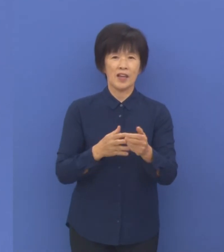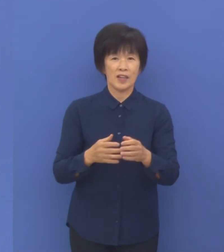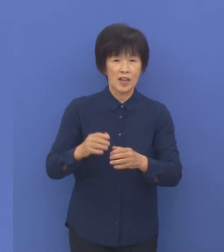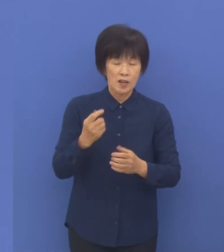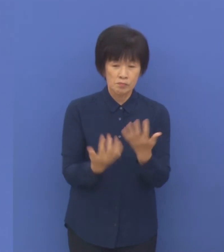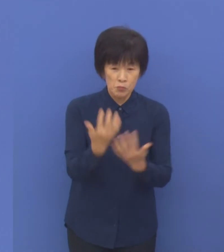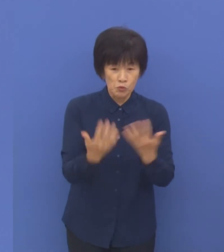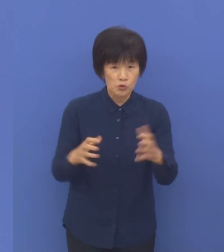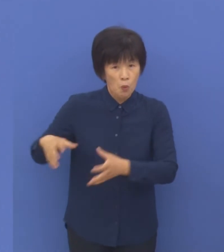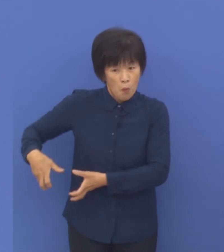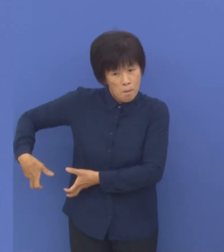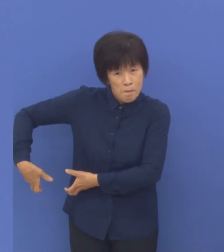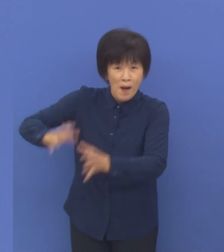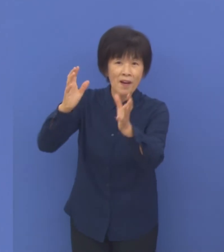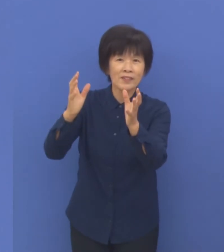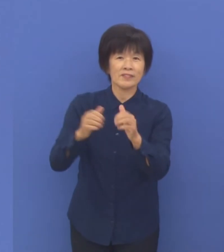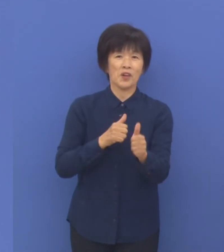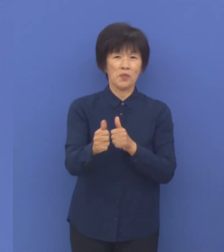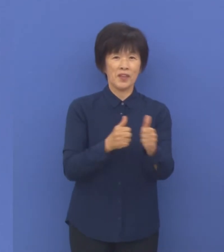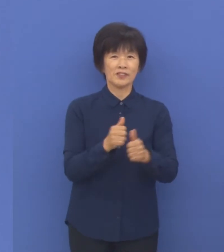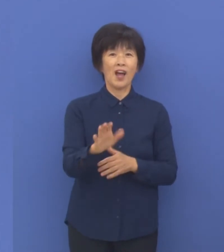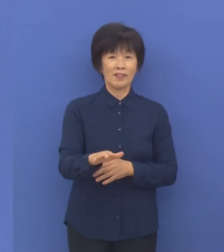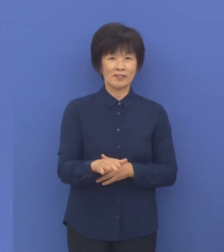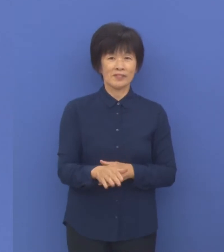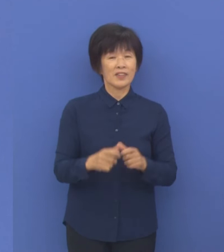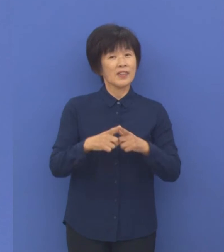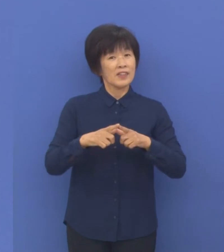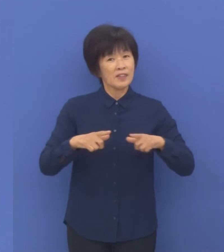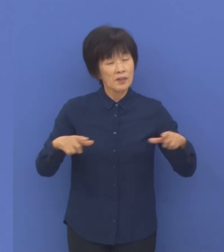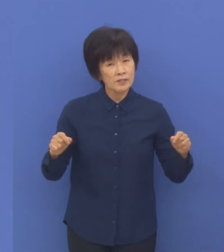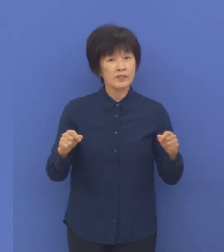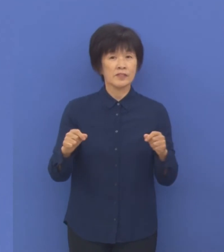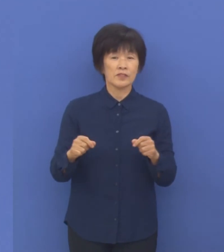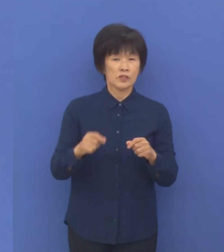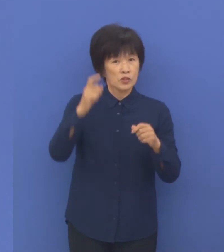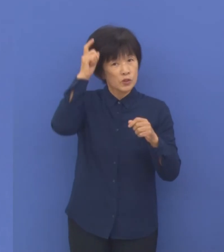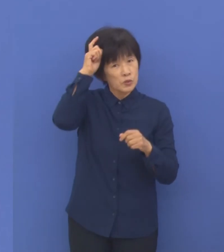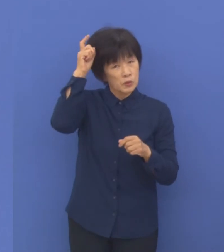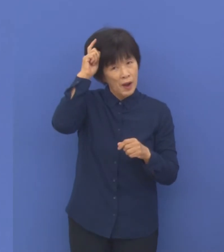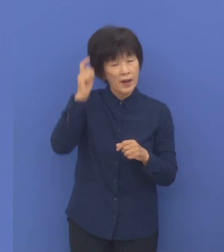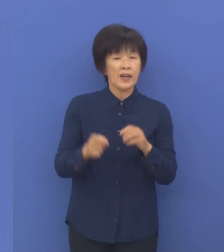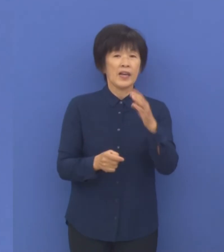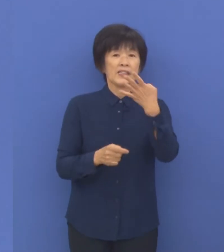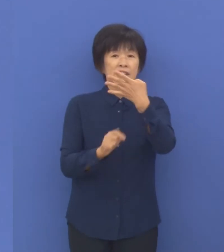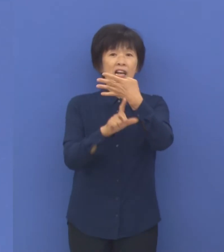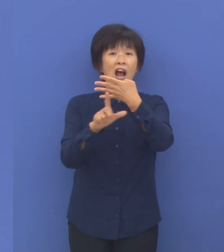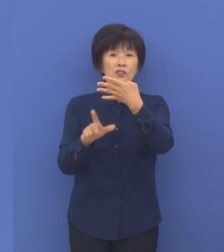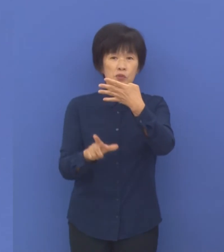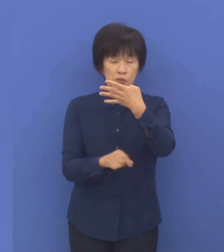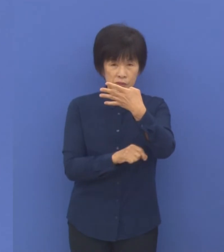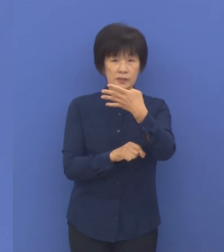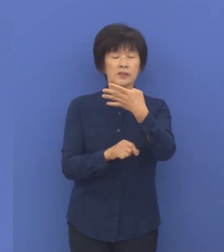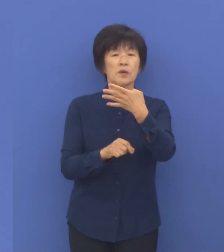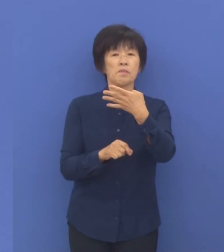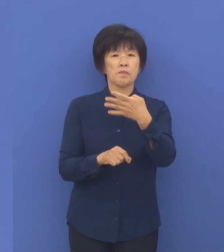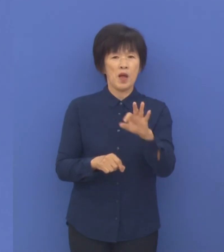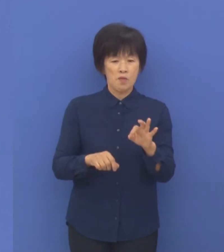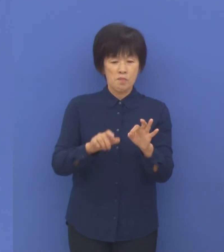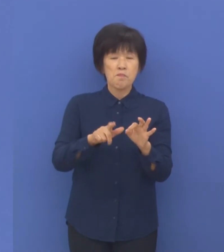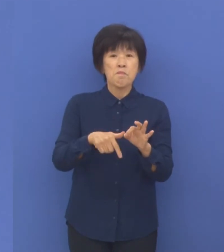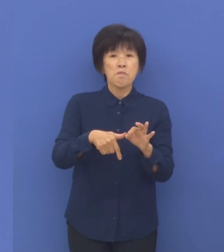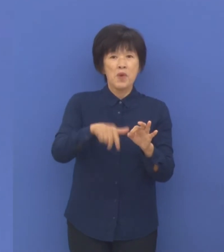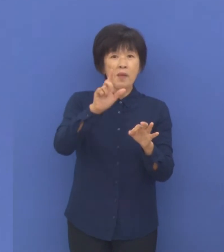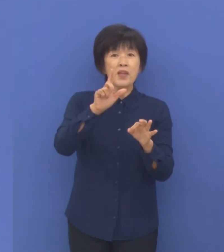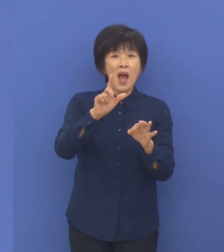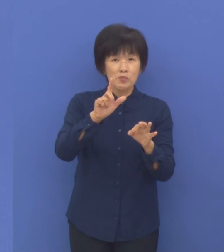実施します今回の長崎はいうの試食や販売は4月に誕生した新たな